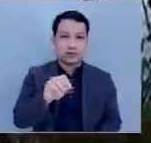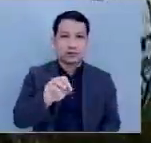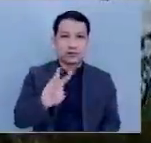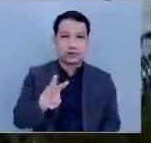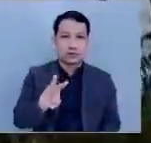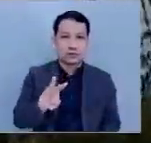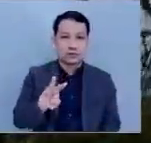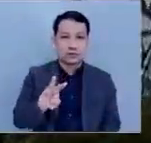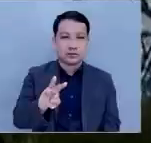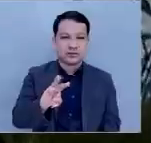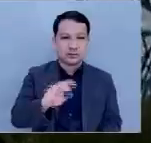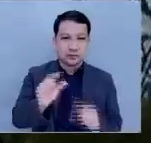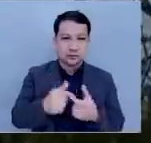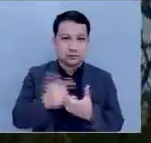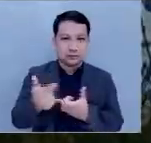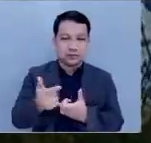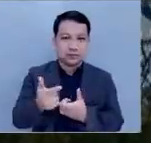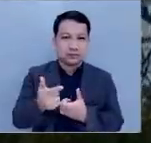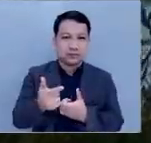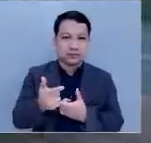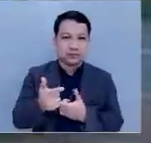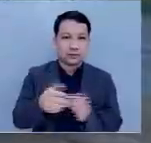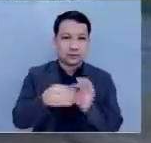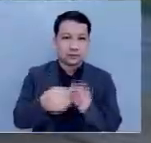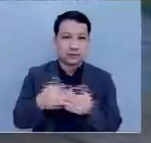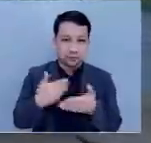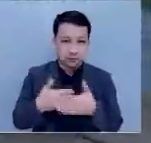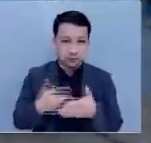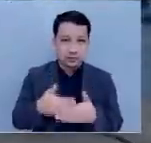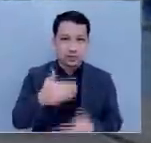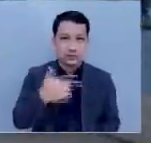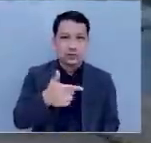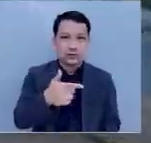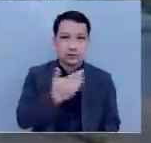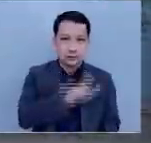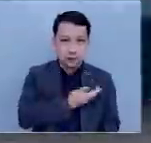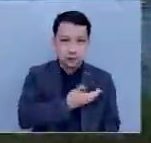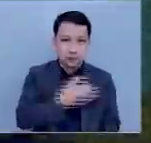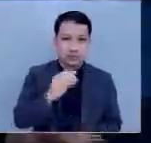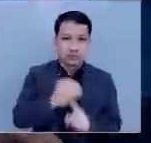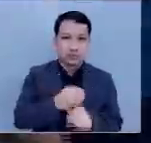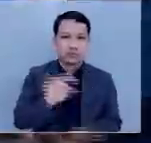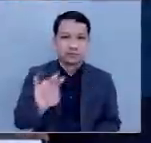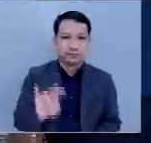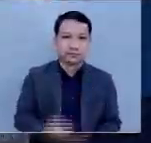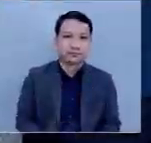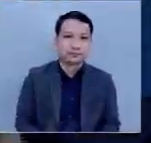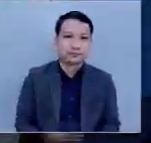looban ng grupong Hamas ang kanilang tinutuluyan malapit sa Gaza Strip nitong October 7.